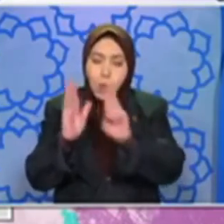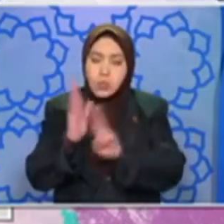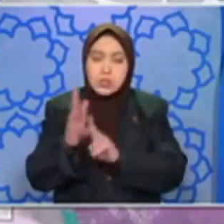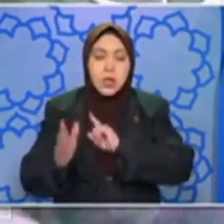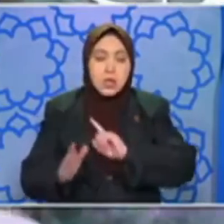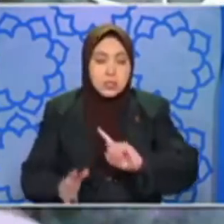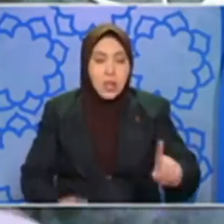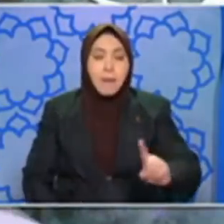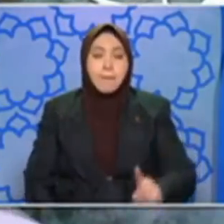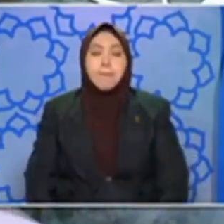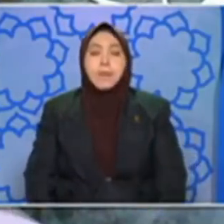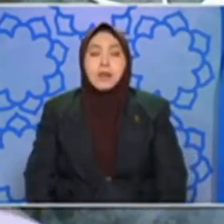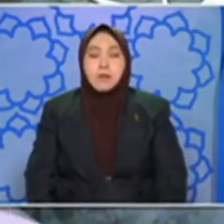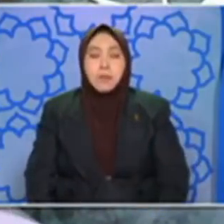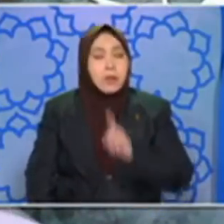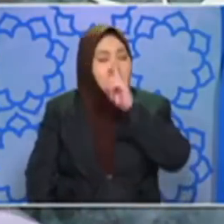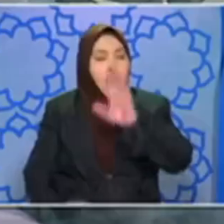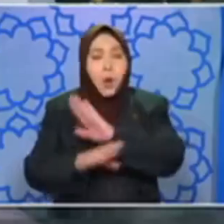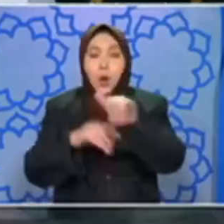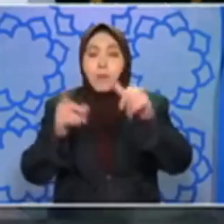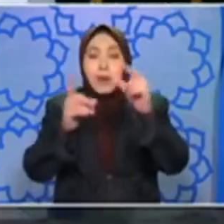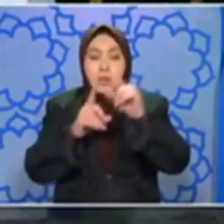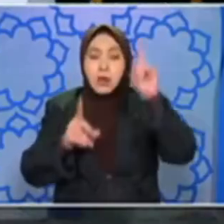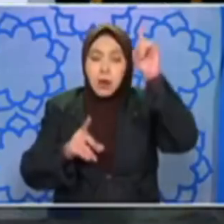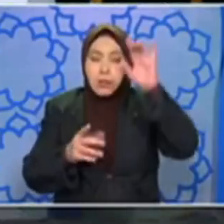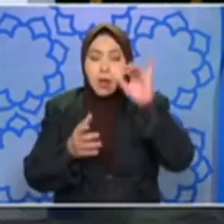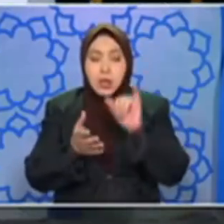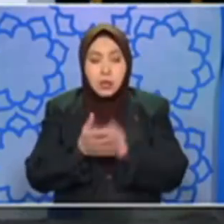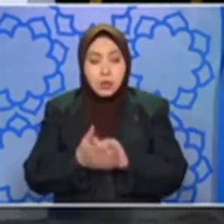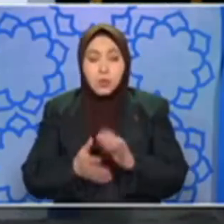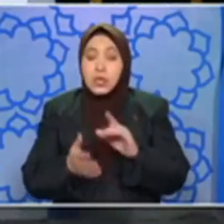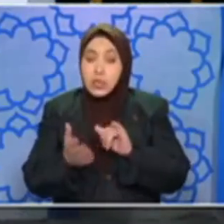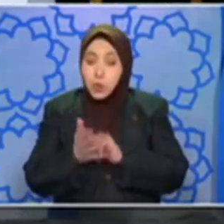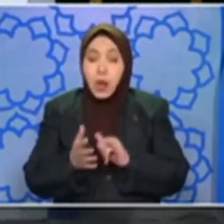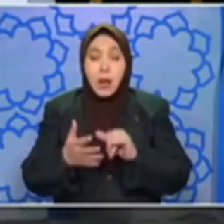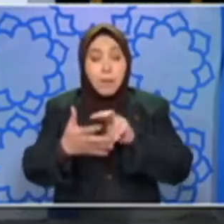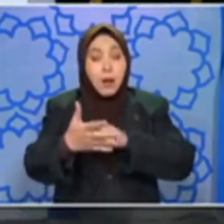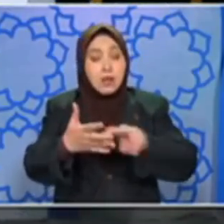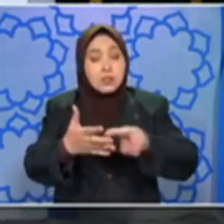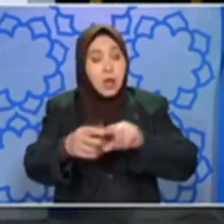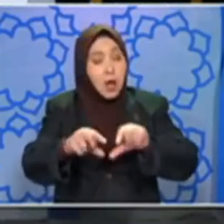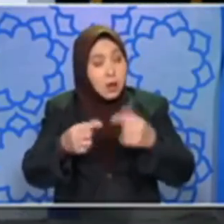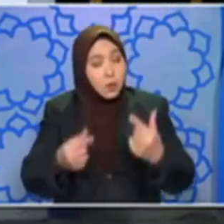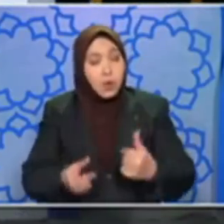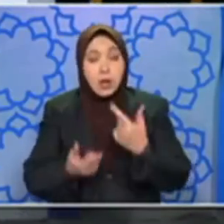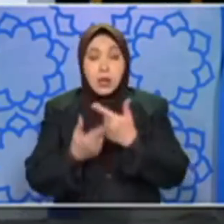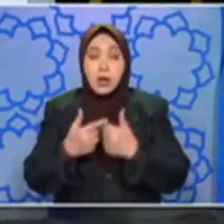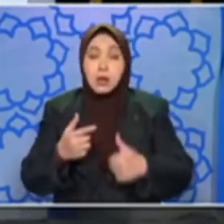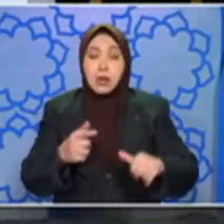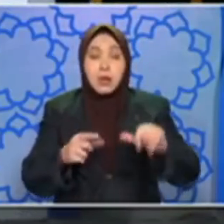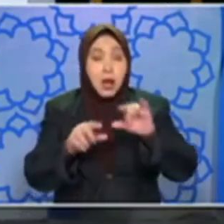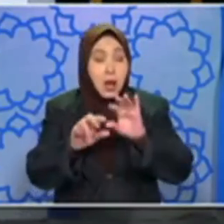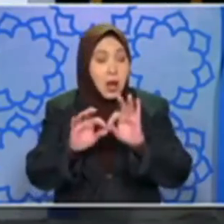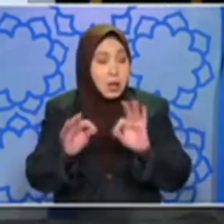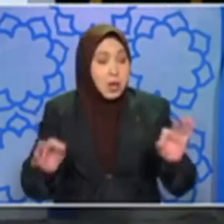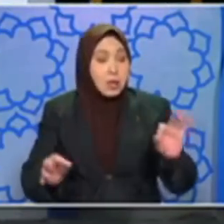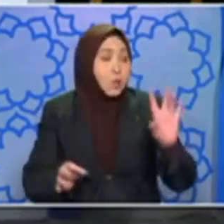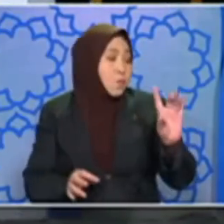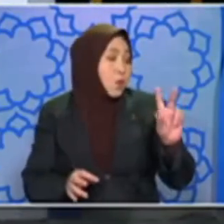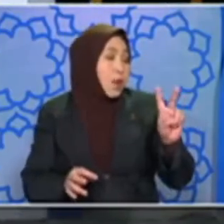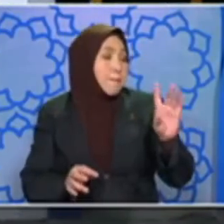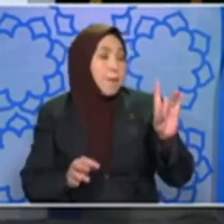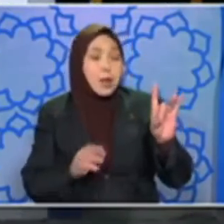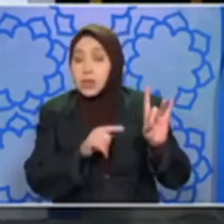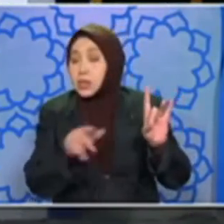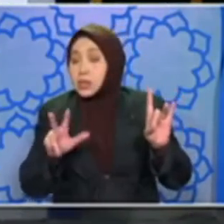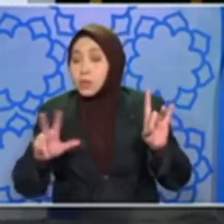منصورا. صدق الله العظيم. Surah Al-Nazim, gitulah bacaan daripada ayat 28 hingga 33. Terima kasih saya ucapkan kepada Ustaz Tirmizi.